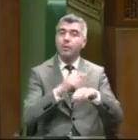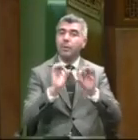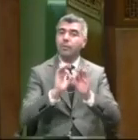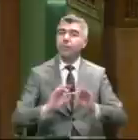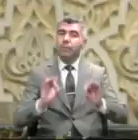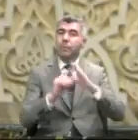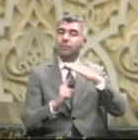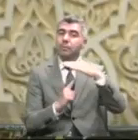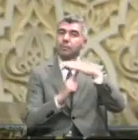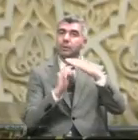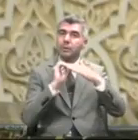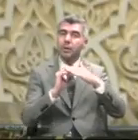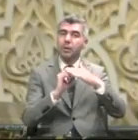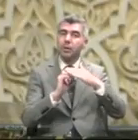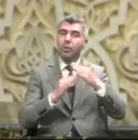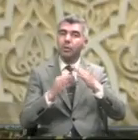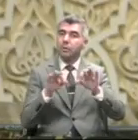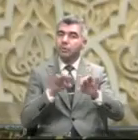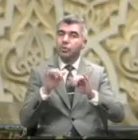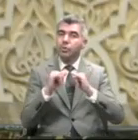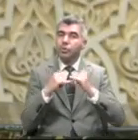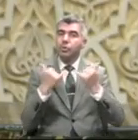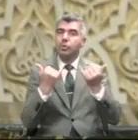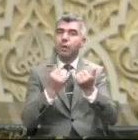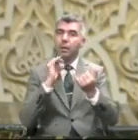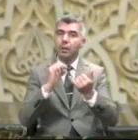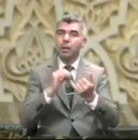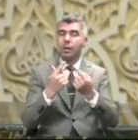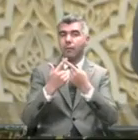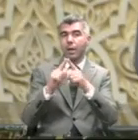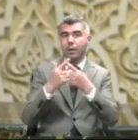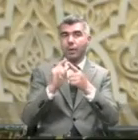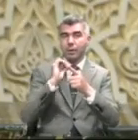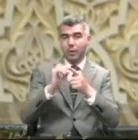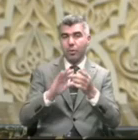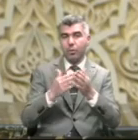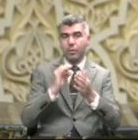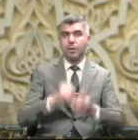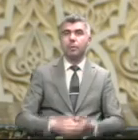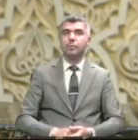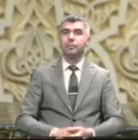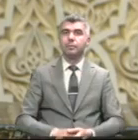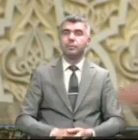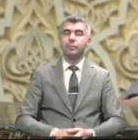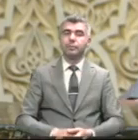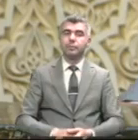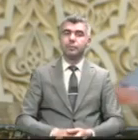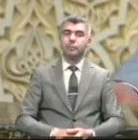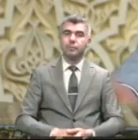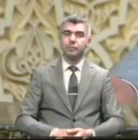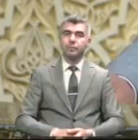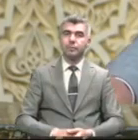نقطه نظام الهمزه وليست تدخلات جانبيه الله يخليك الله يخليك